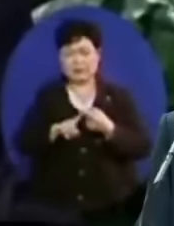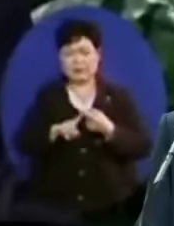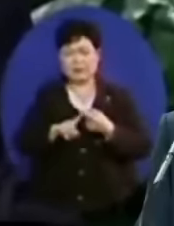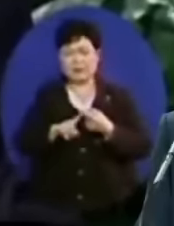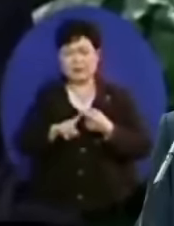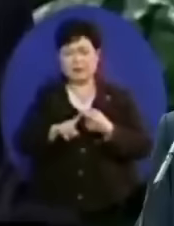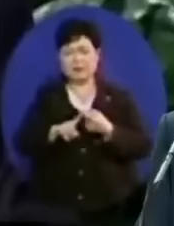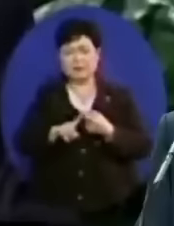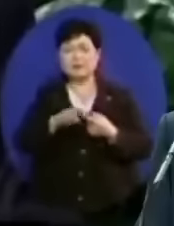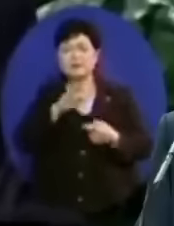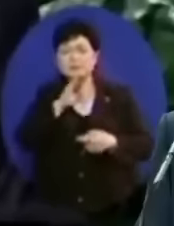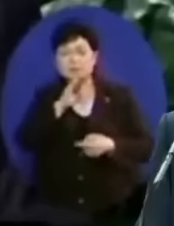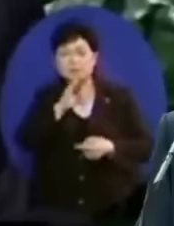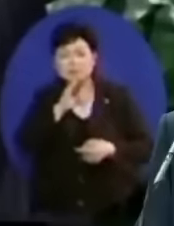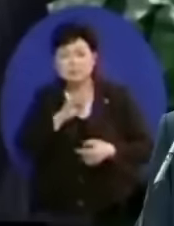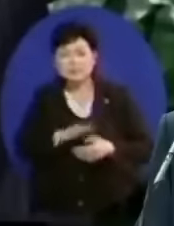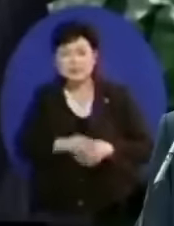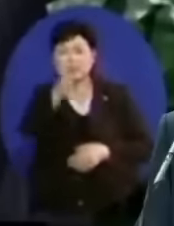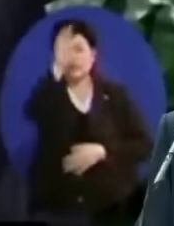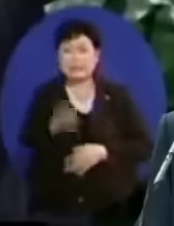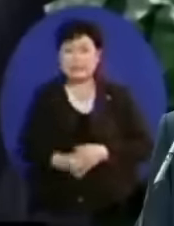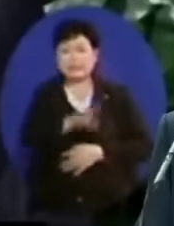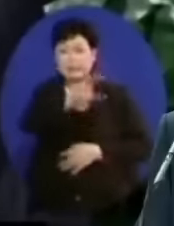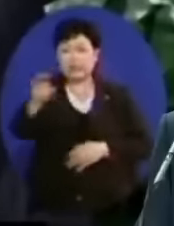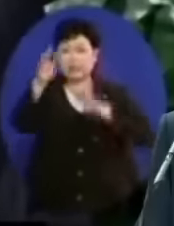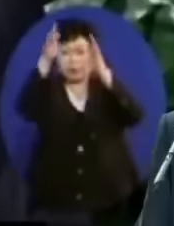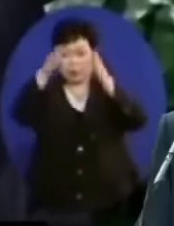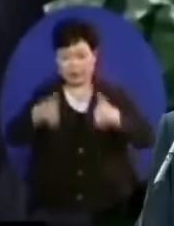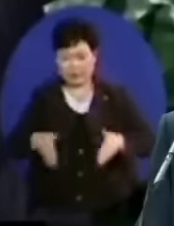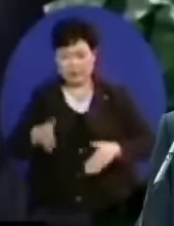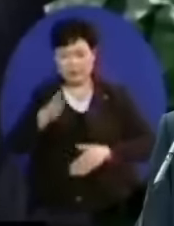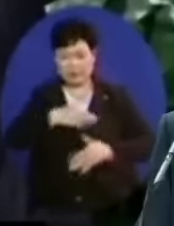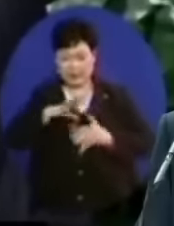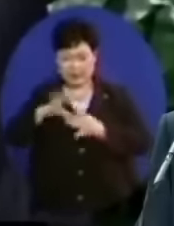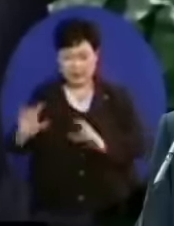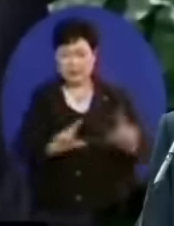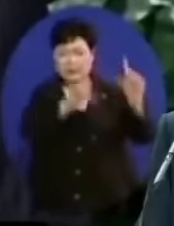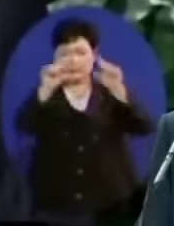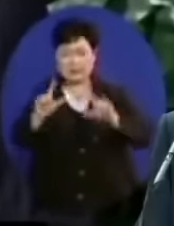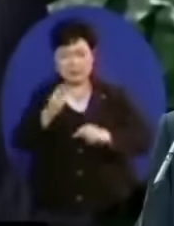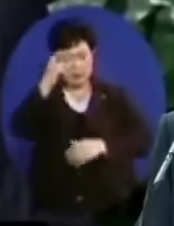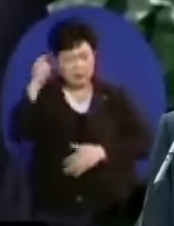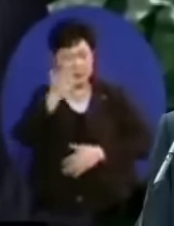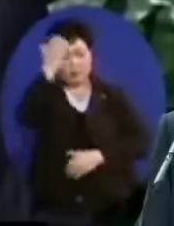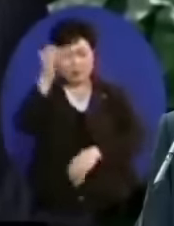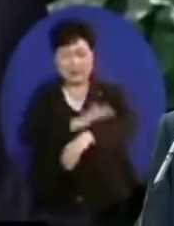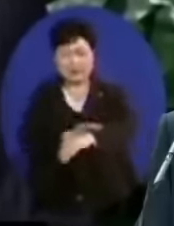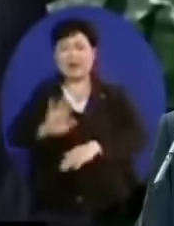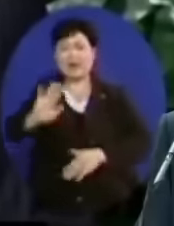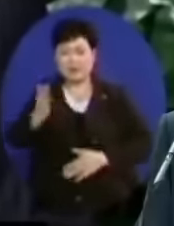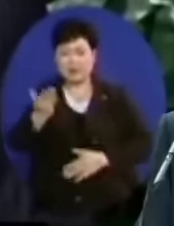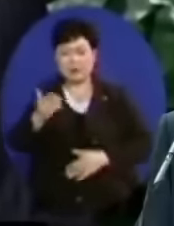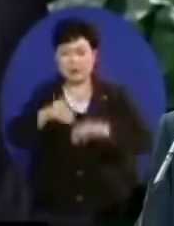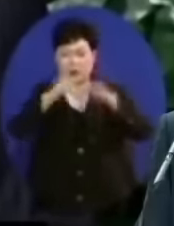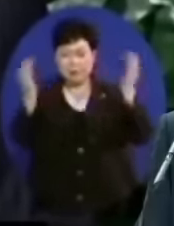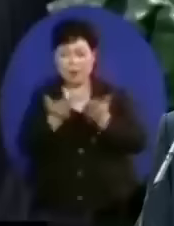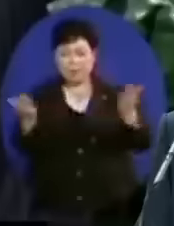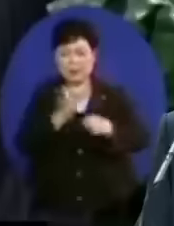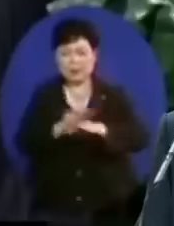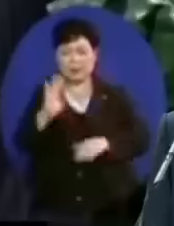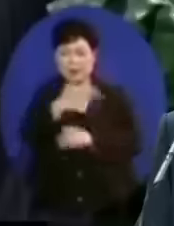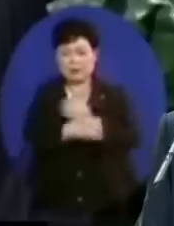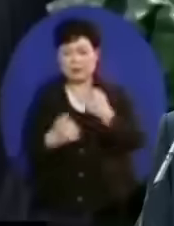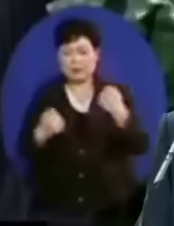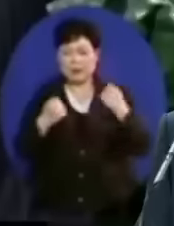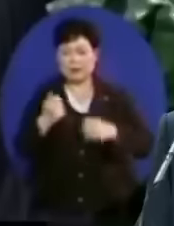기억해야 되는 것입니다. 그 십자가를 통해서 나의 삶이 영원히 잘되고 범사가 잘되며 강건하고 생명을 얻게